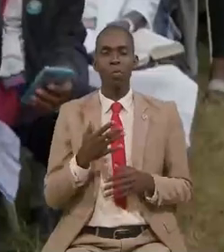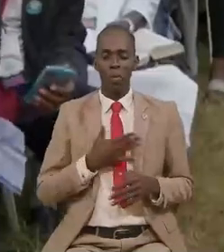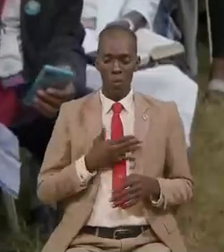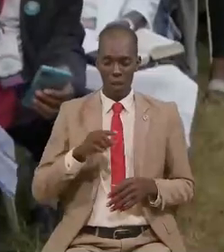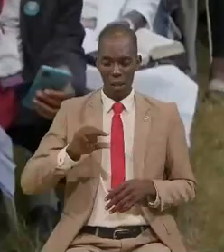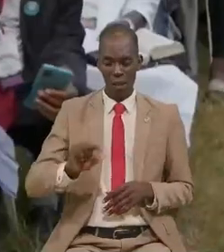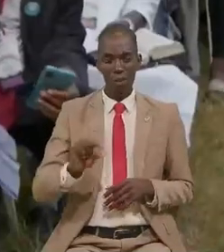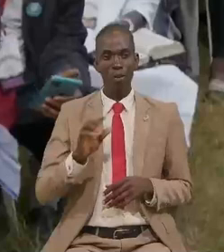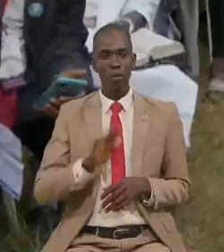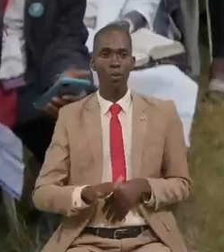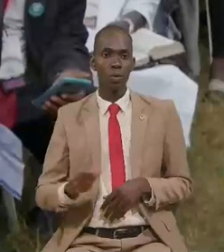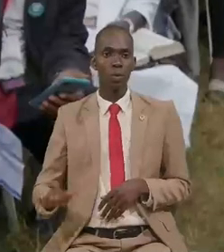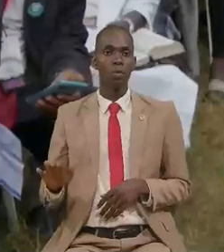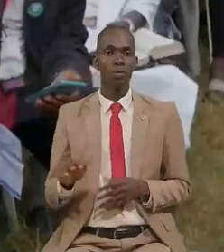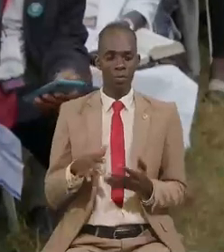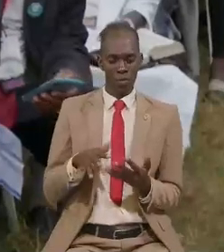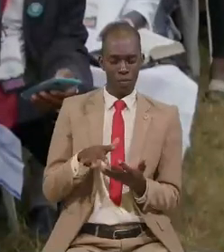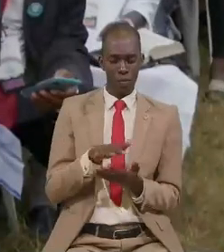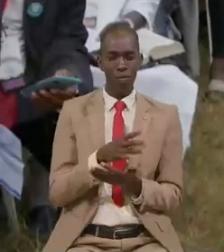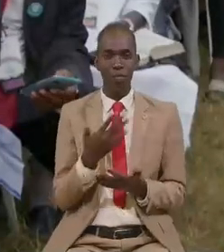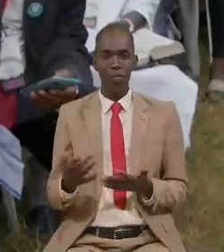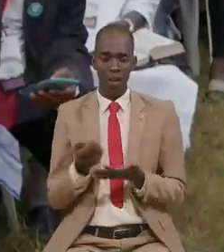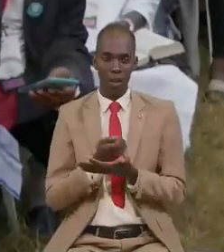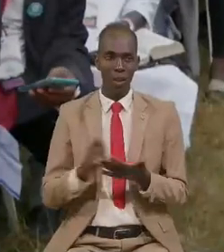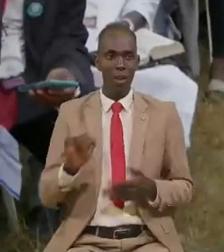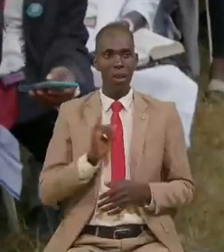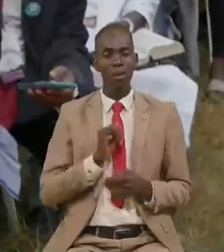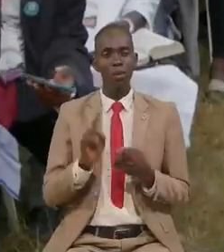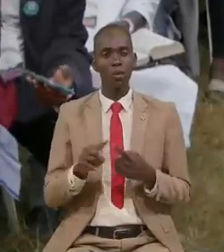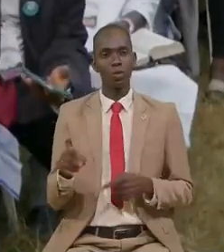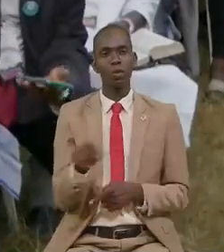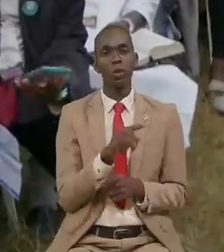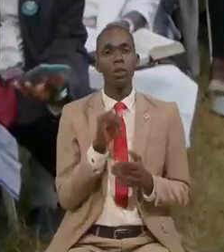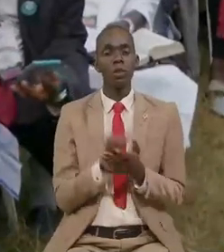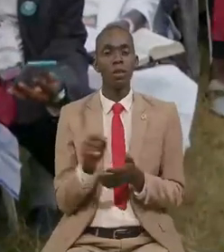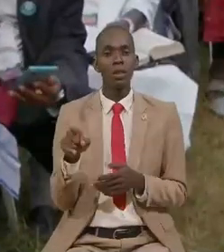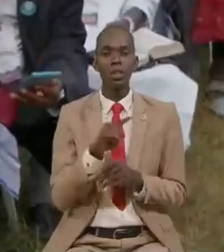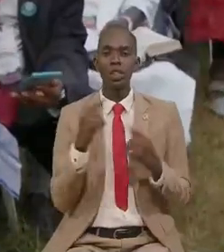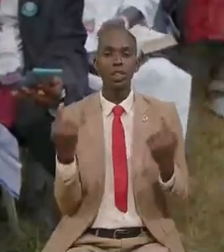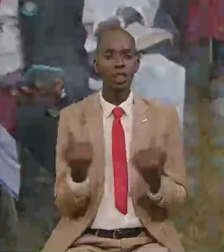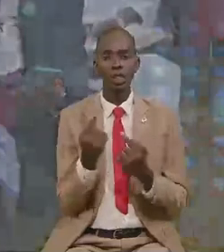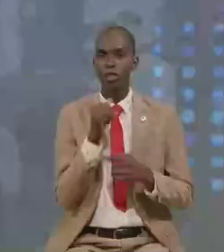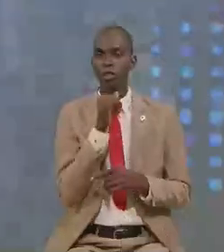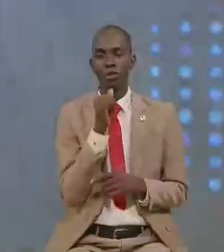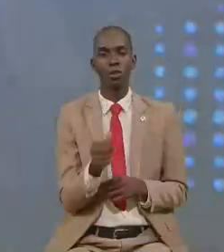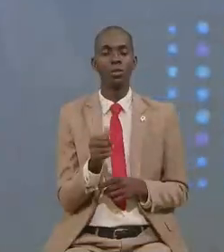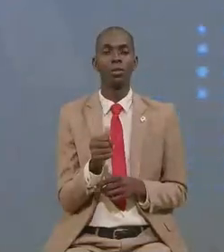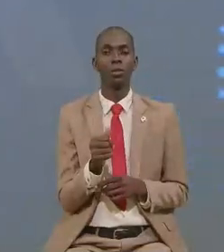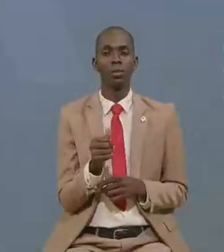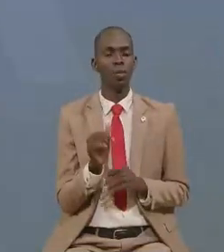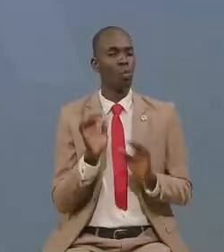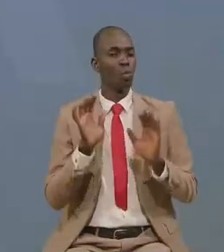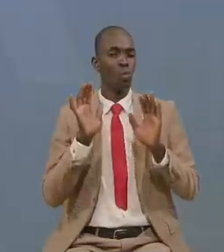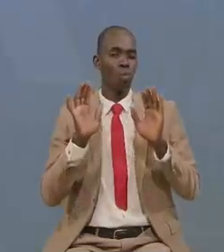enfants, je vous écris ces choses, afin que vous ne péchiez point. Merveilleux.